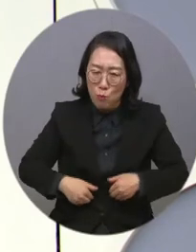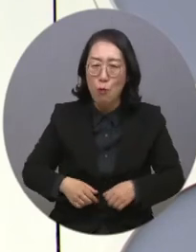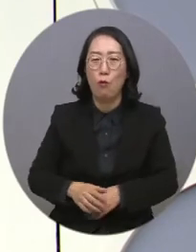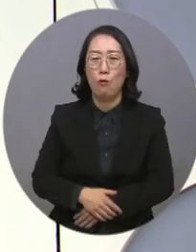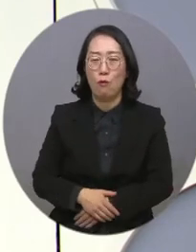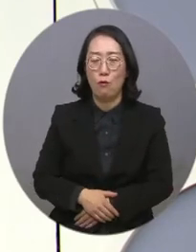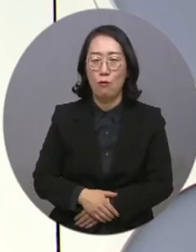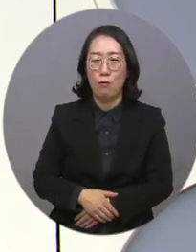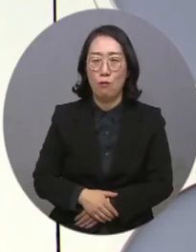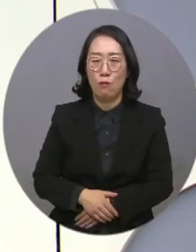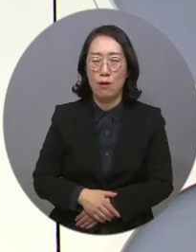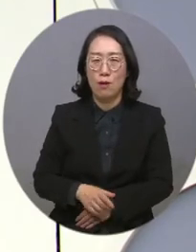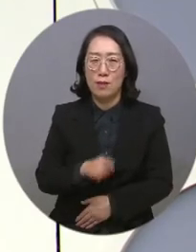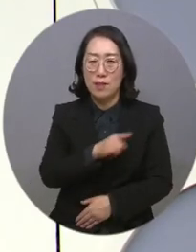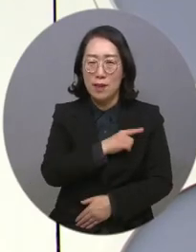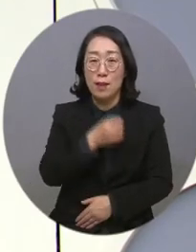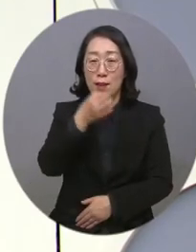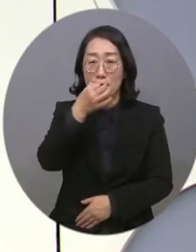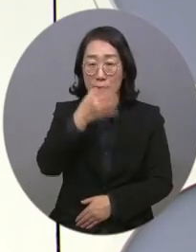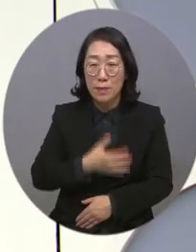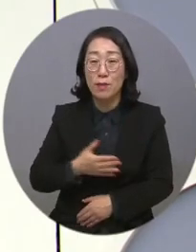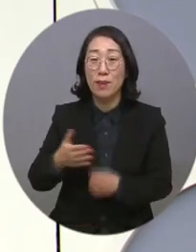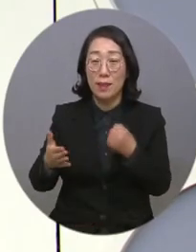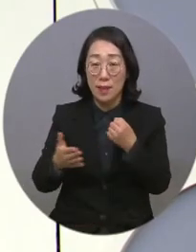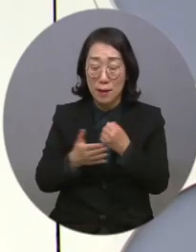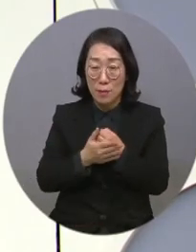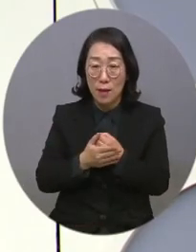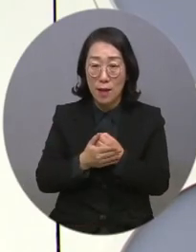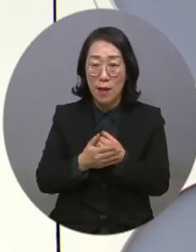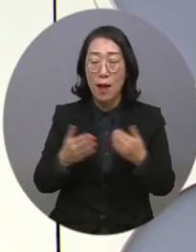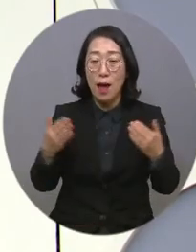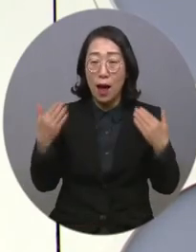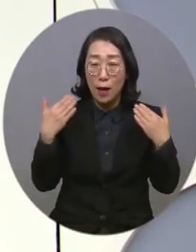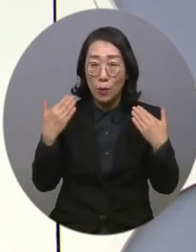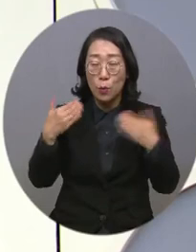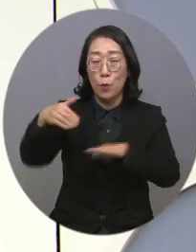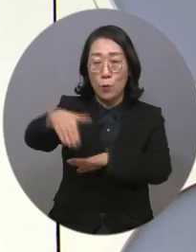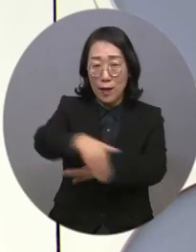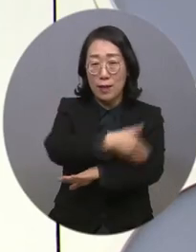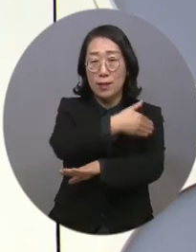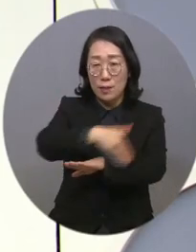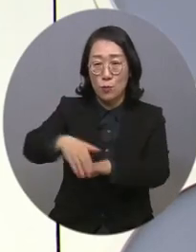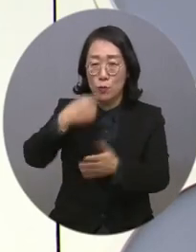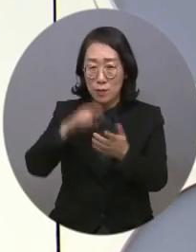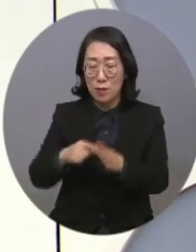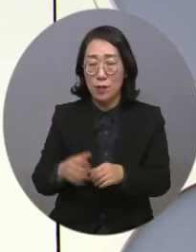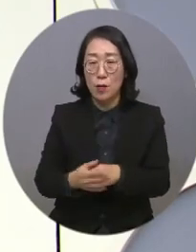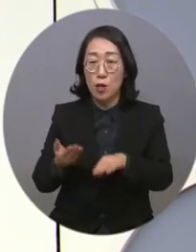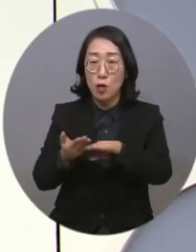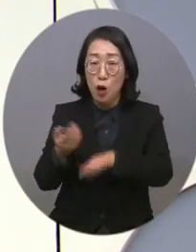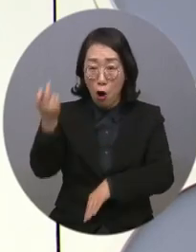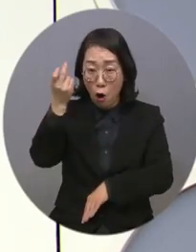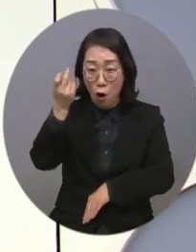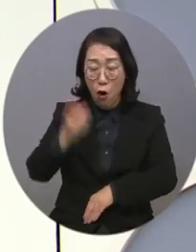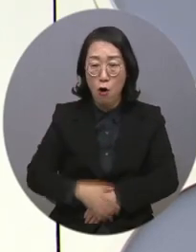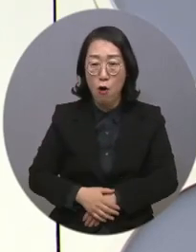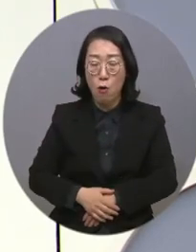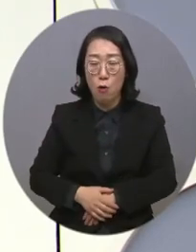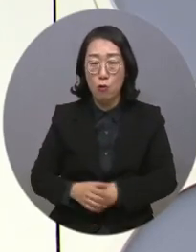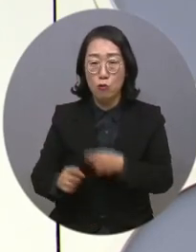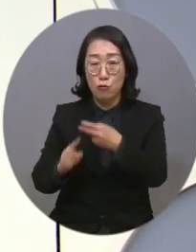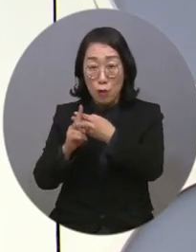가난으로부터 헤어나는 게 제일 힘들어서 이 학교 보내기도 힘들었어요. 우리 형님이 중학교 다닐 때 나는 국민학교 졸업하고